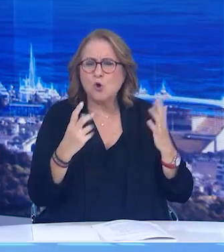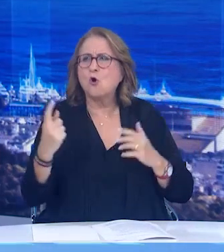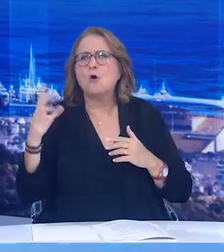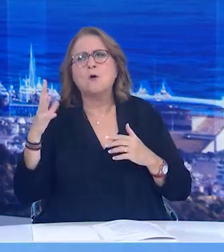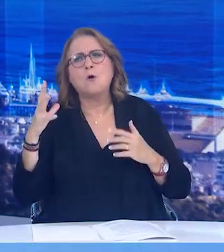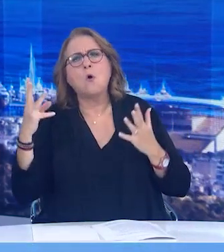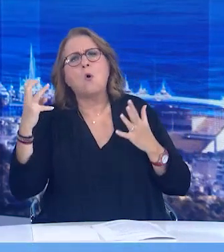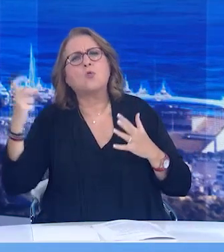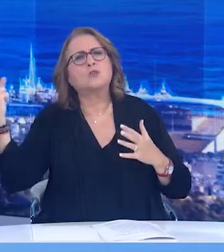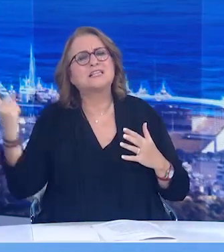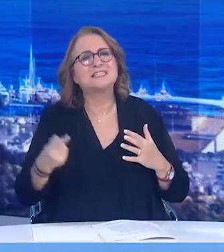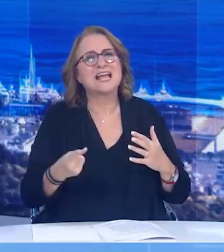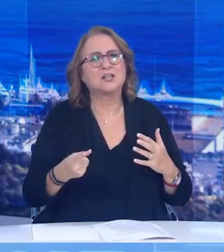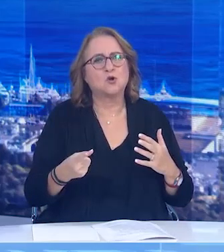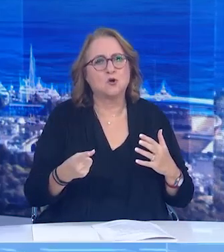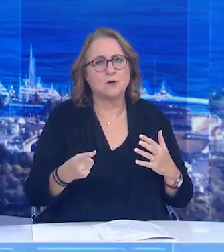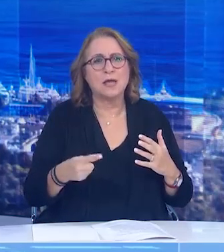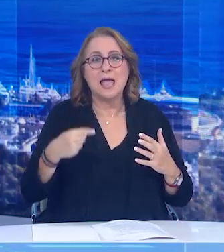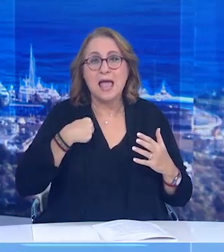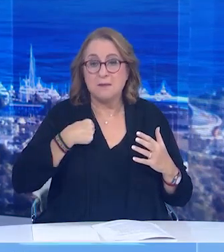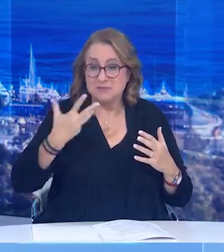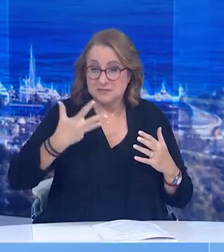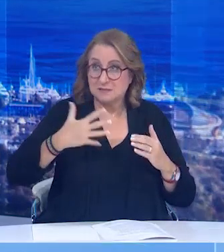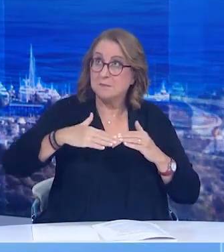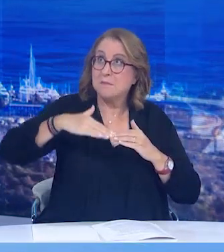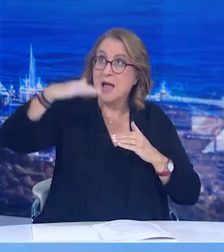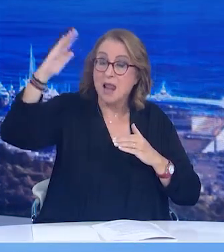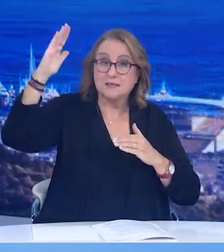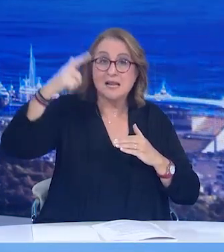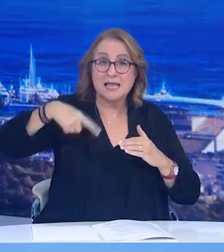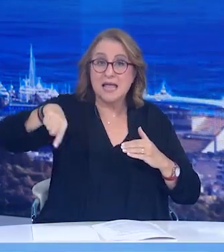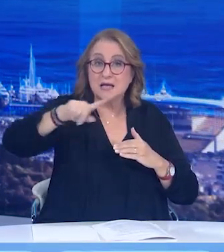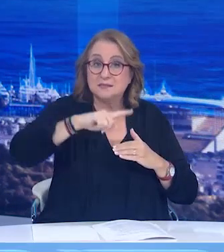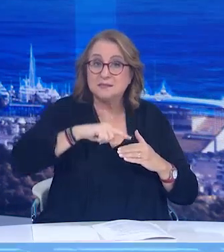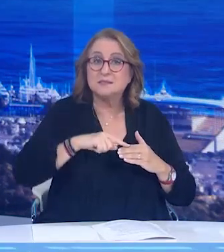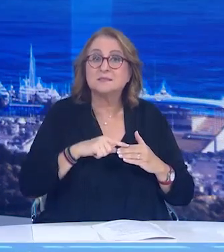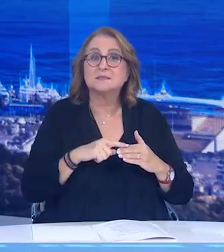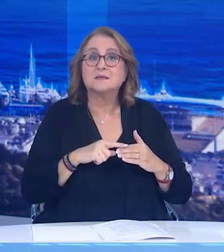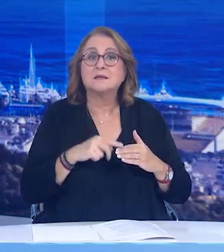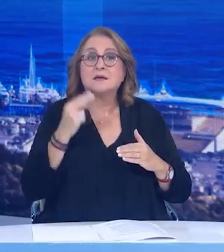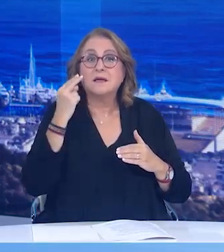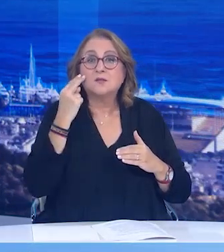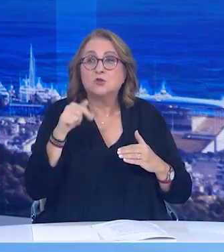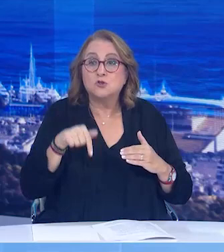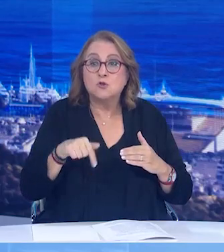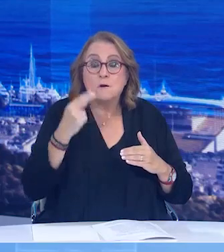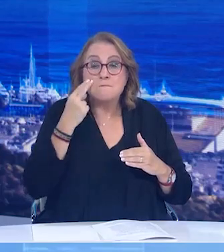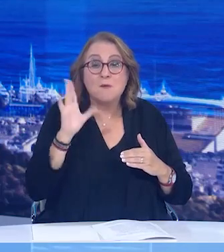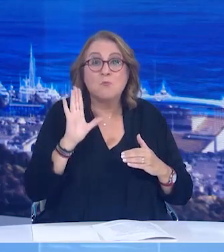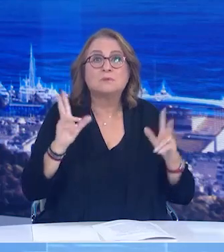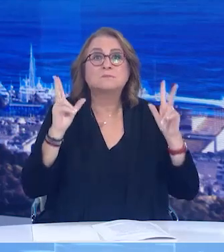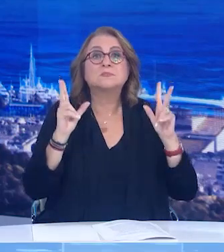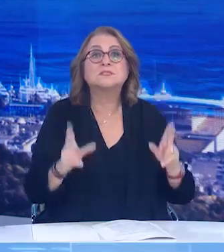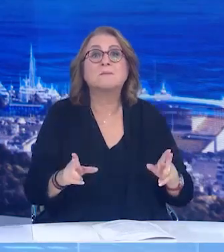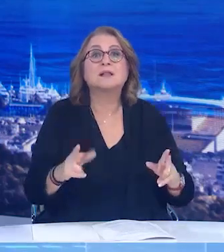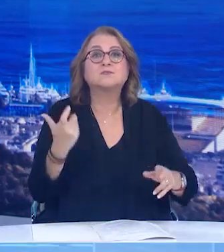Δηλαδή, στους ανθρώπους μεγάλης ηλικίας είναι που έχουμε μεγάλο πρόβλημα και έχουμε. Δεν βλέπουμε να αυξάνει η εμβολιαστική κάλυψη. Άρα δεν